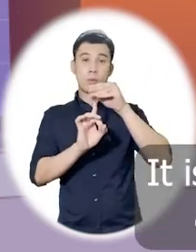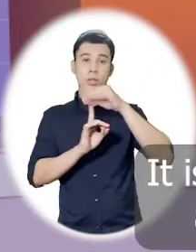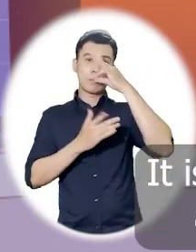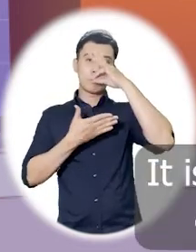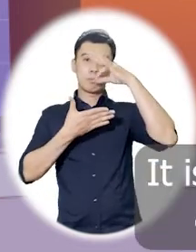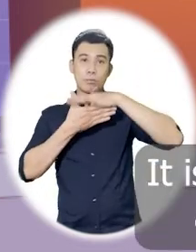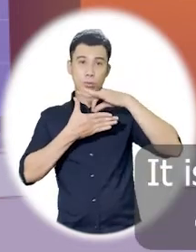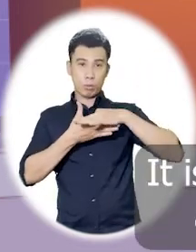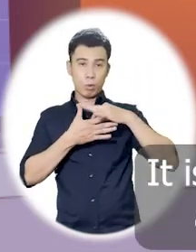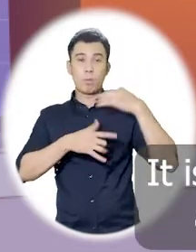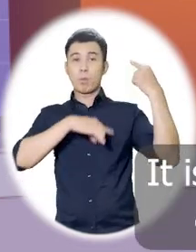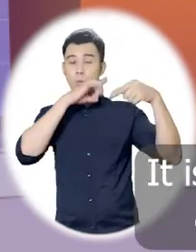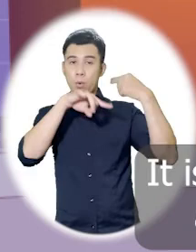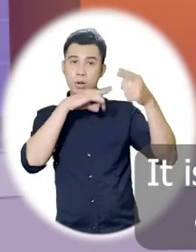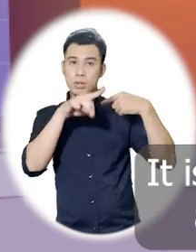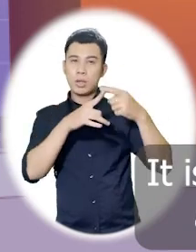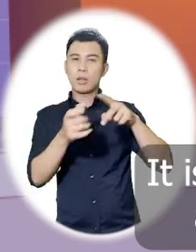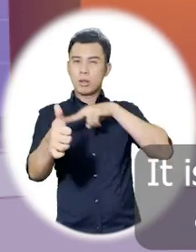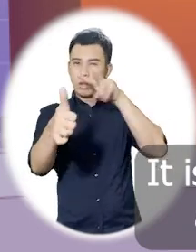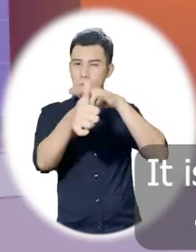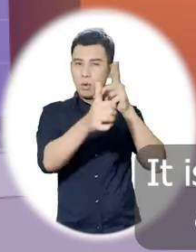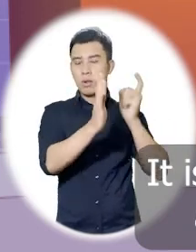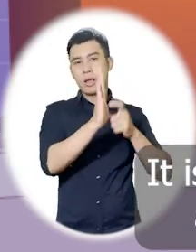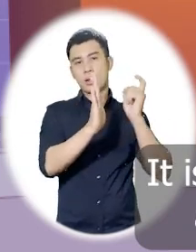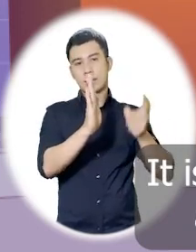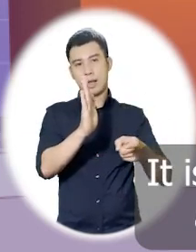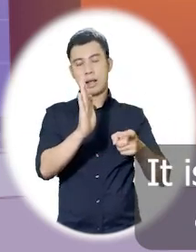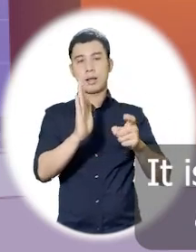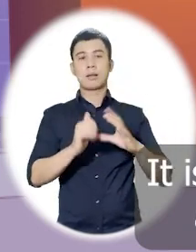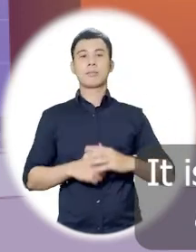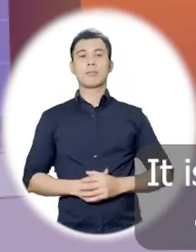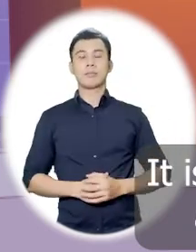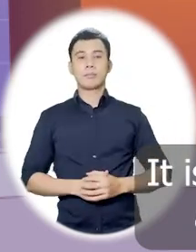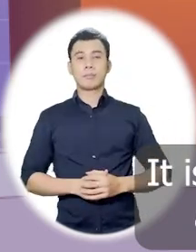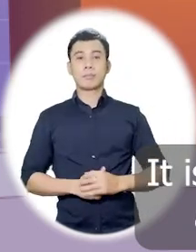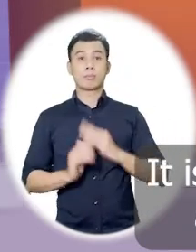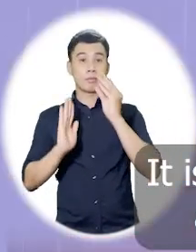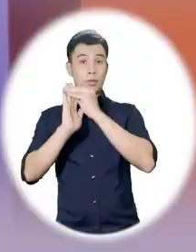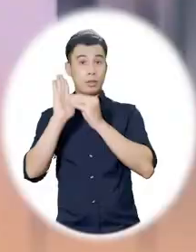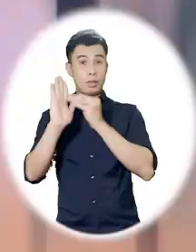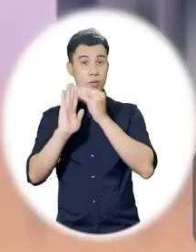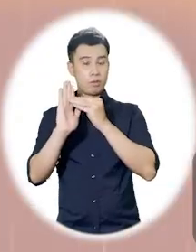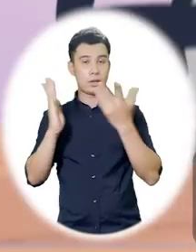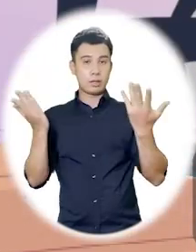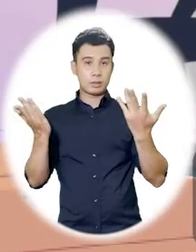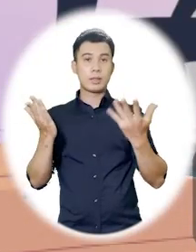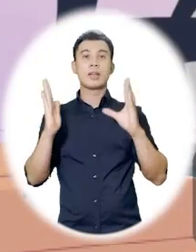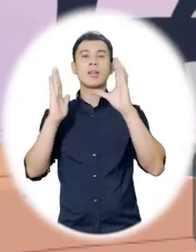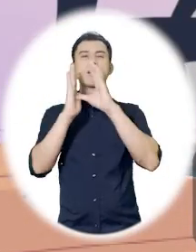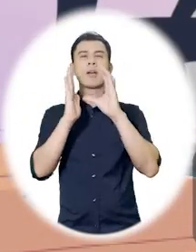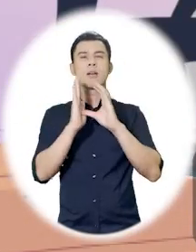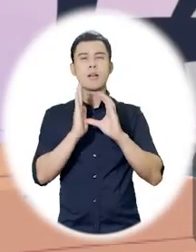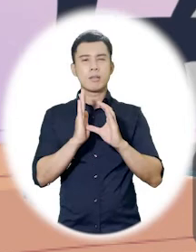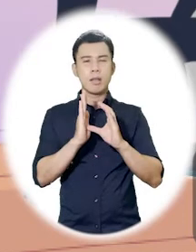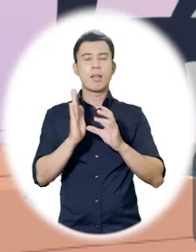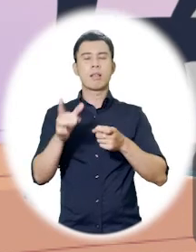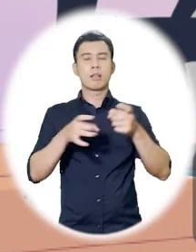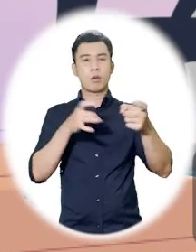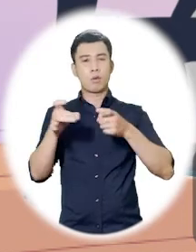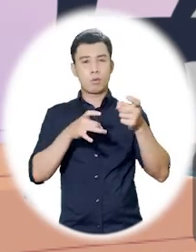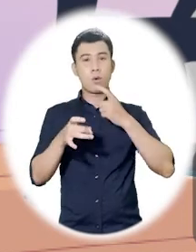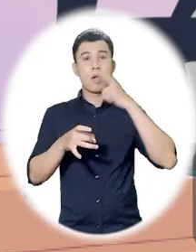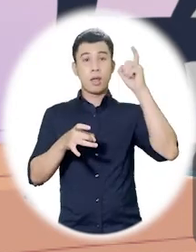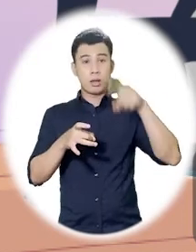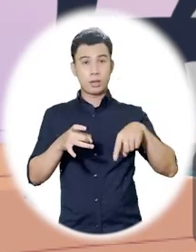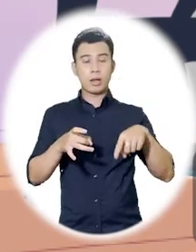bạch và bảo mật trong quá trình theo dõi và đánh giá thông qua các hướng dẫn, chuẩn mực và chính sách. Ở cấp địa phương, việc thiết lập cơ chế điều